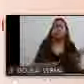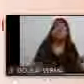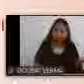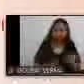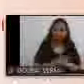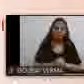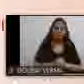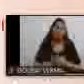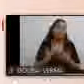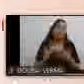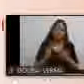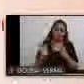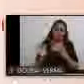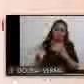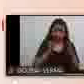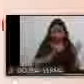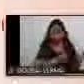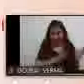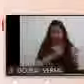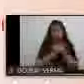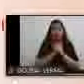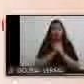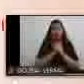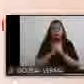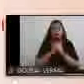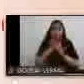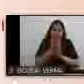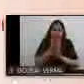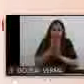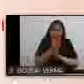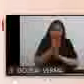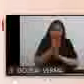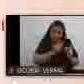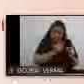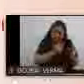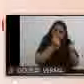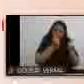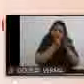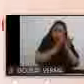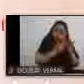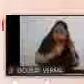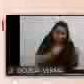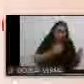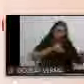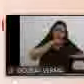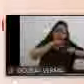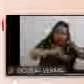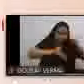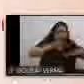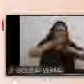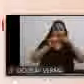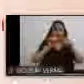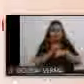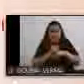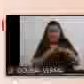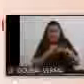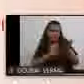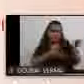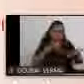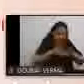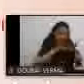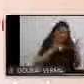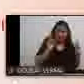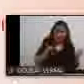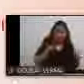sabse bada jo advantage hai, jaldi bachchon ko intervene karne ka, jaldi agli intervention services